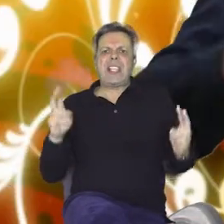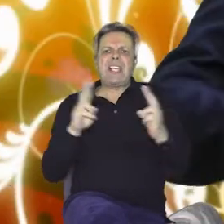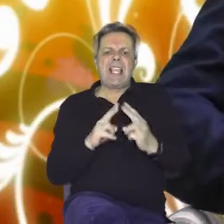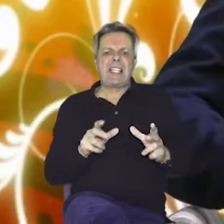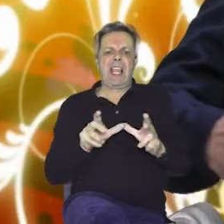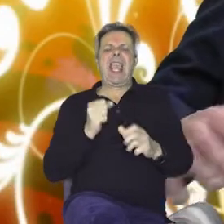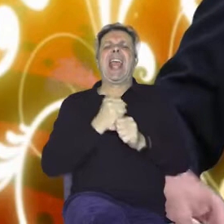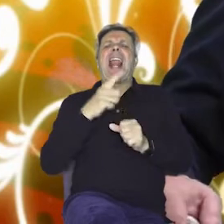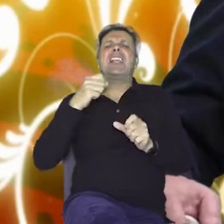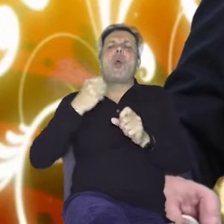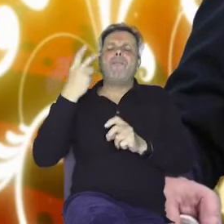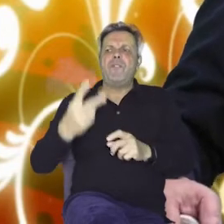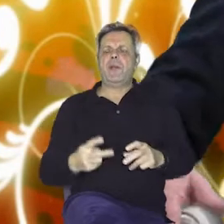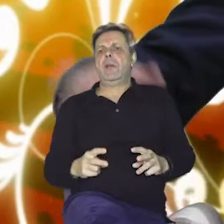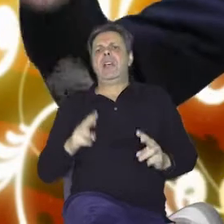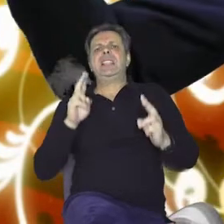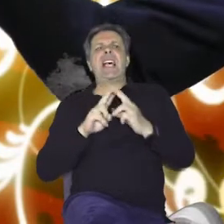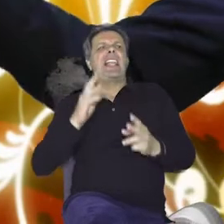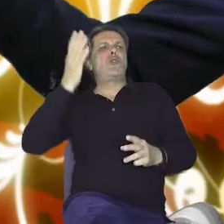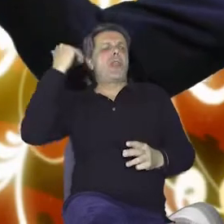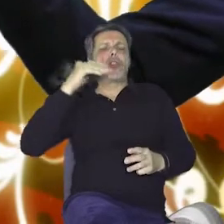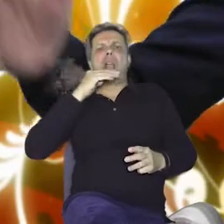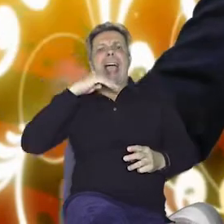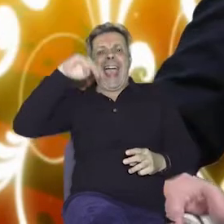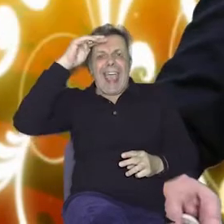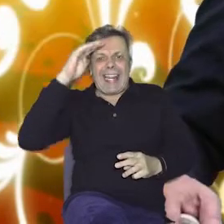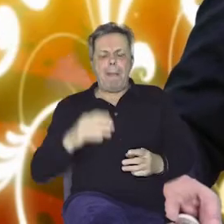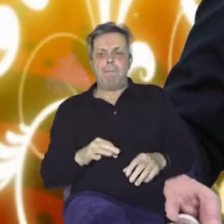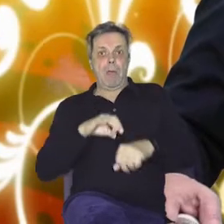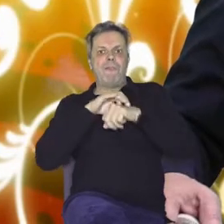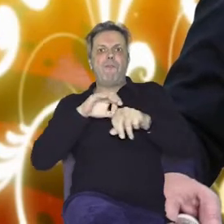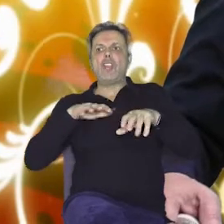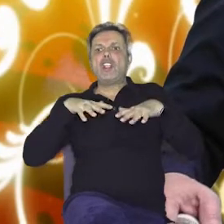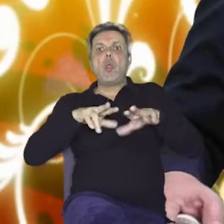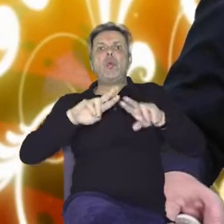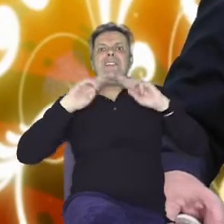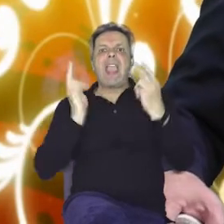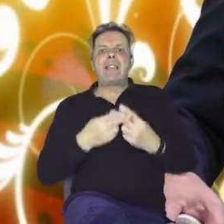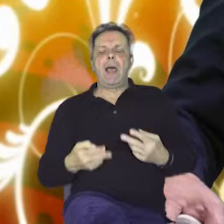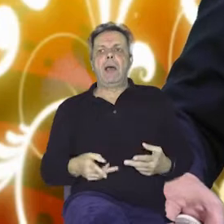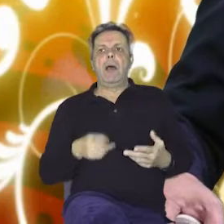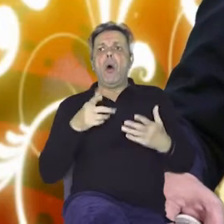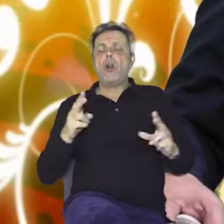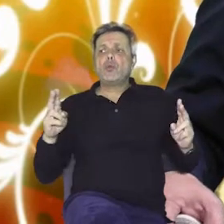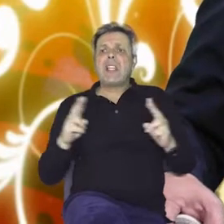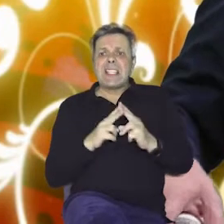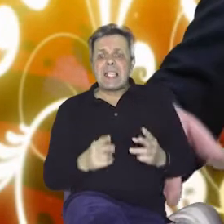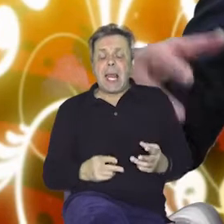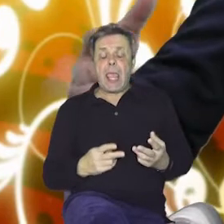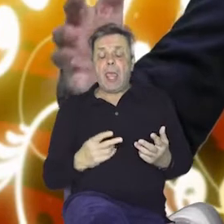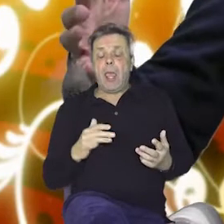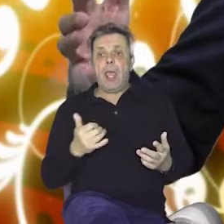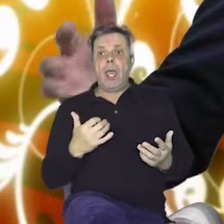Glasgowu, sastali su se prije toga u Rimu, vodeći ljudi svijeta. Oni su se sastali da